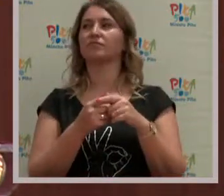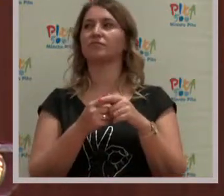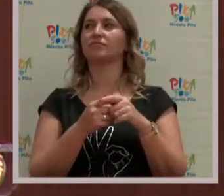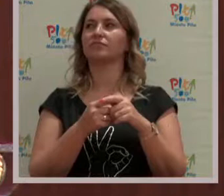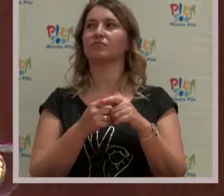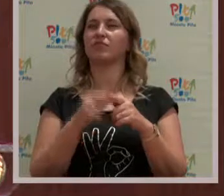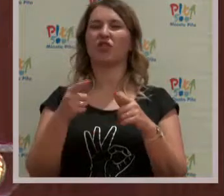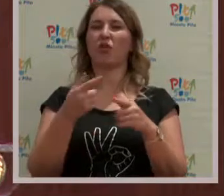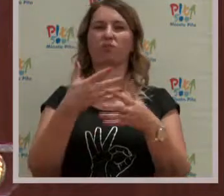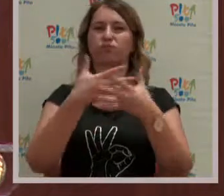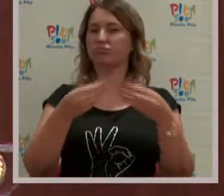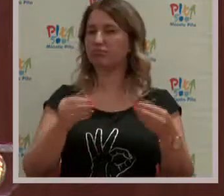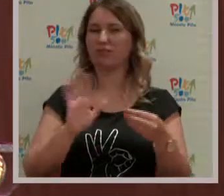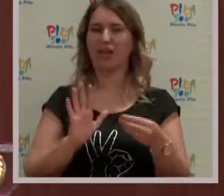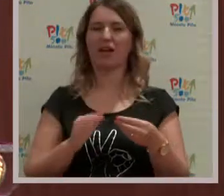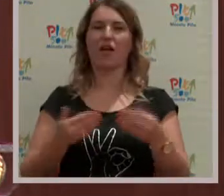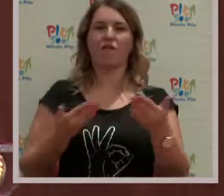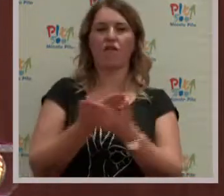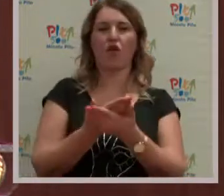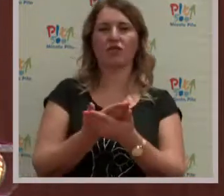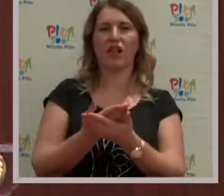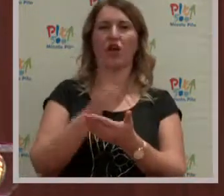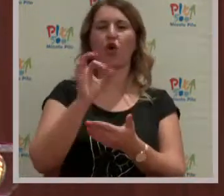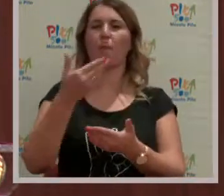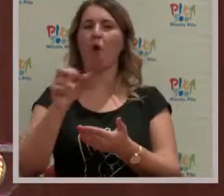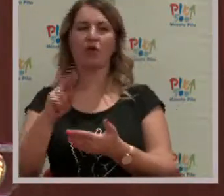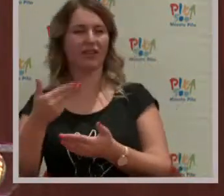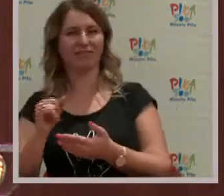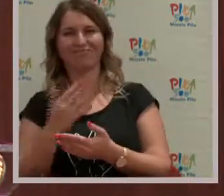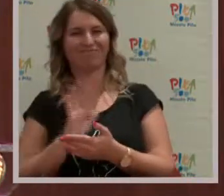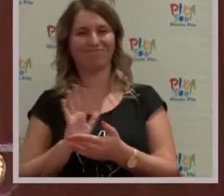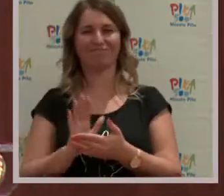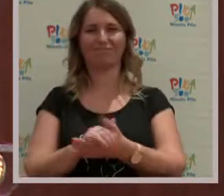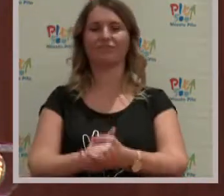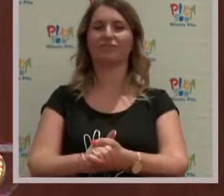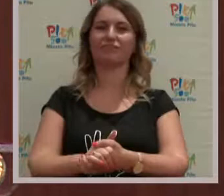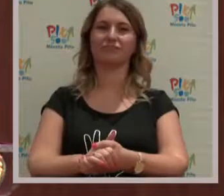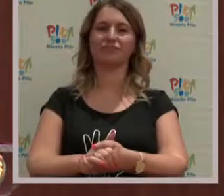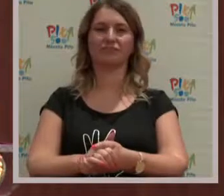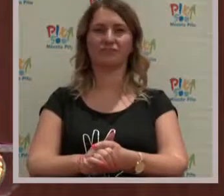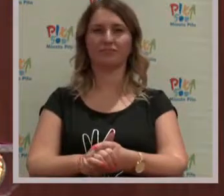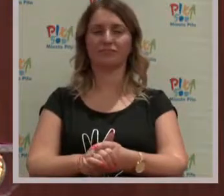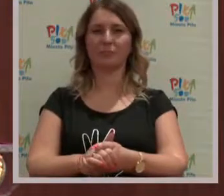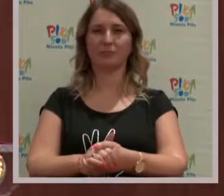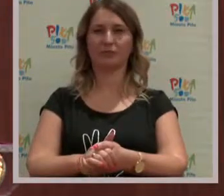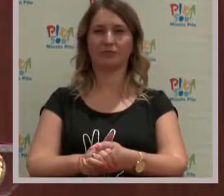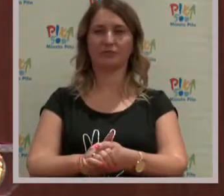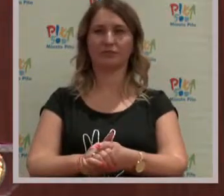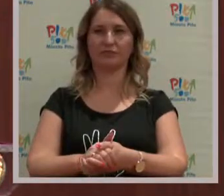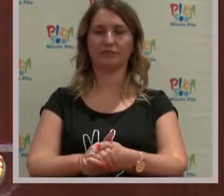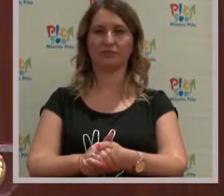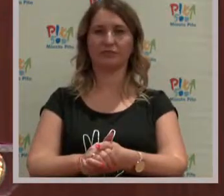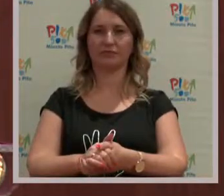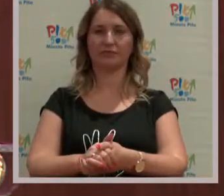upadłości albo wnioski składać komornicze, mogłoby to się zakończyć bardzo źle dla